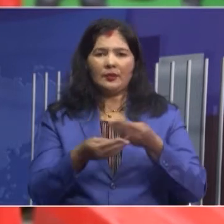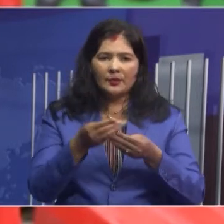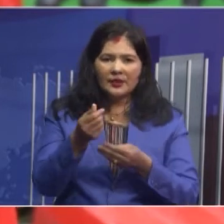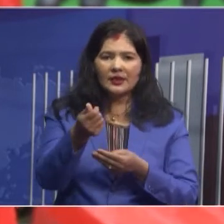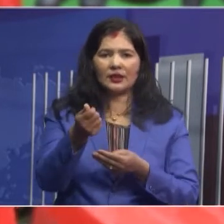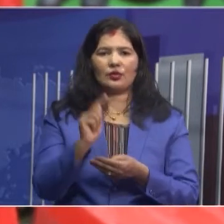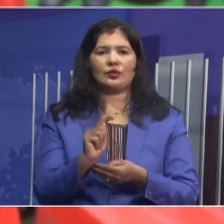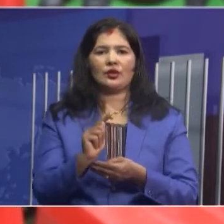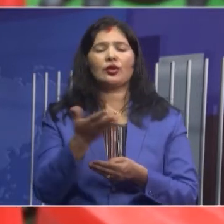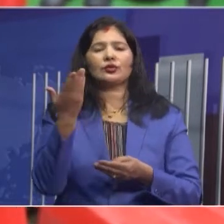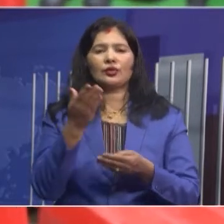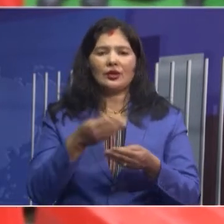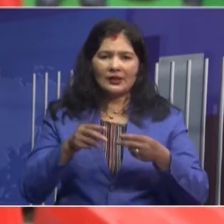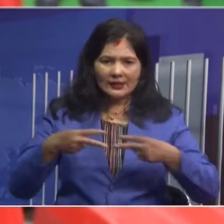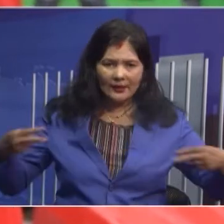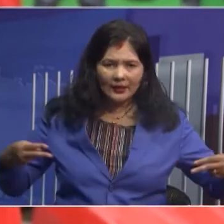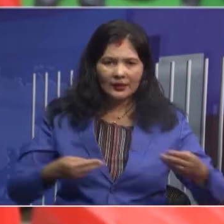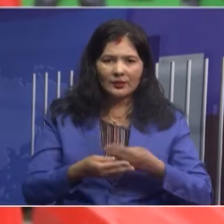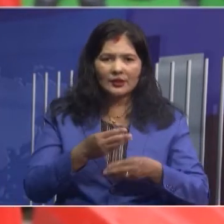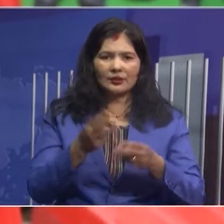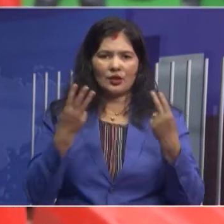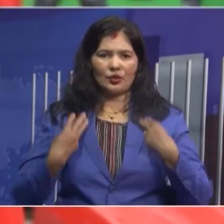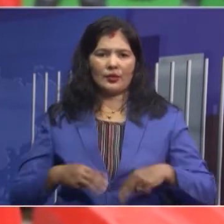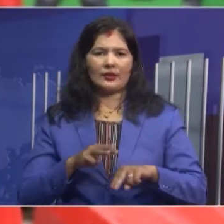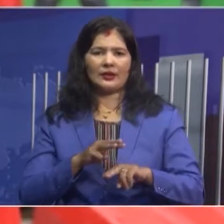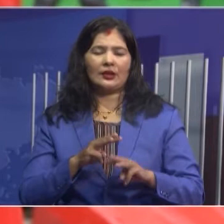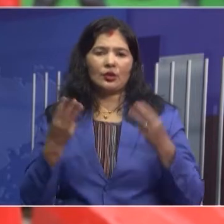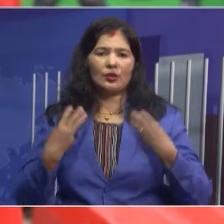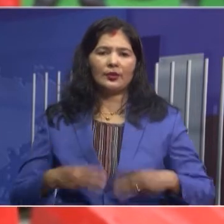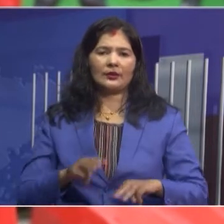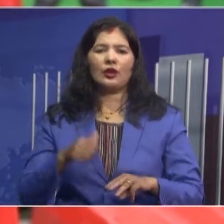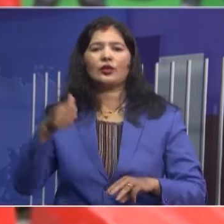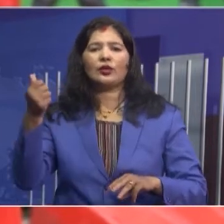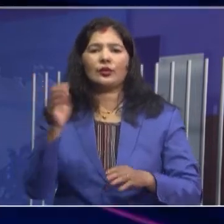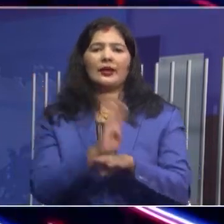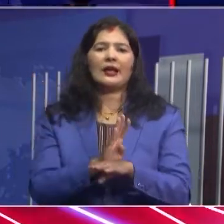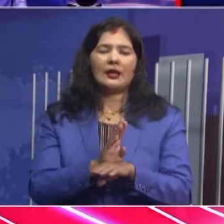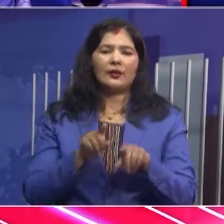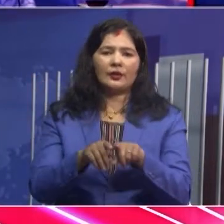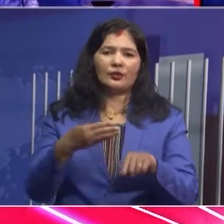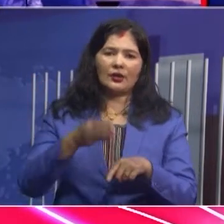कसरी कस्तो सामान बेचेको छ र उपभोक्तालाई कस्तो सामान खुवाएको छ भनेर अहिलेपछि पनि हुनपर्छ यसमा